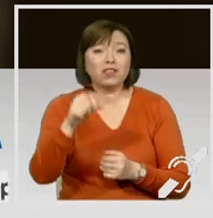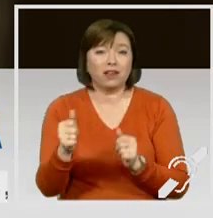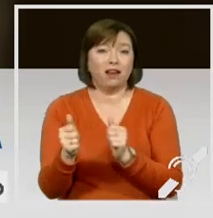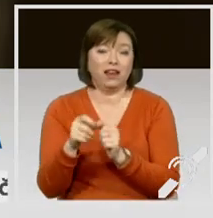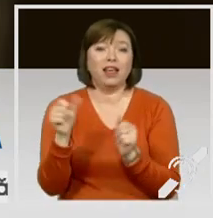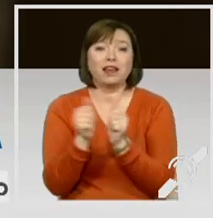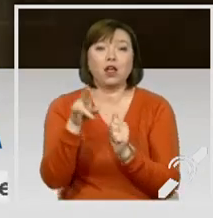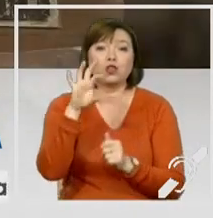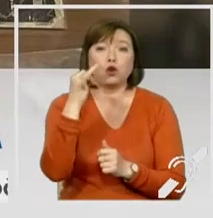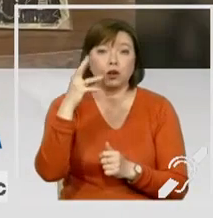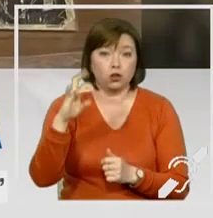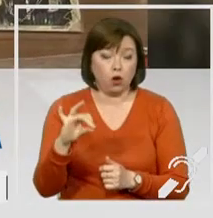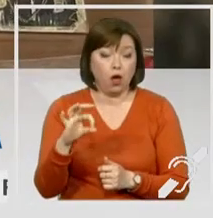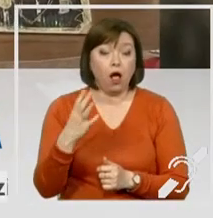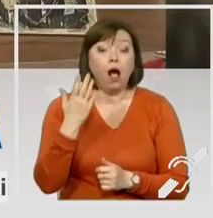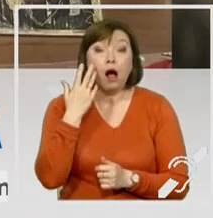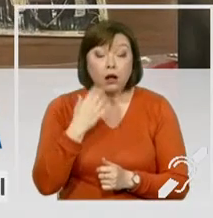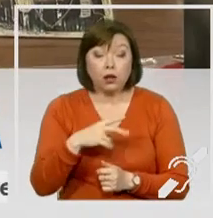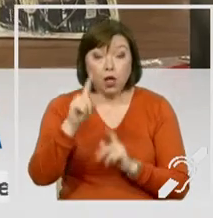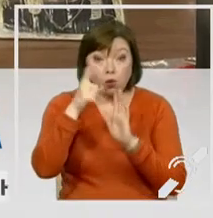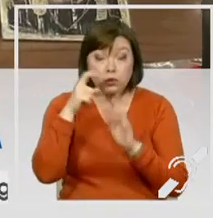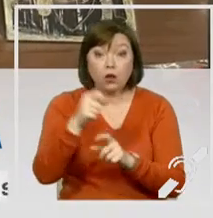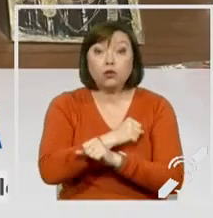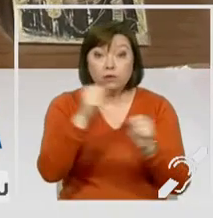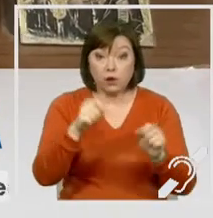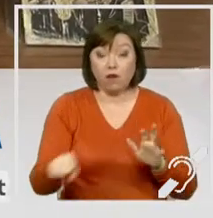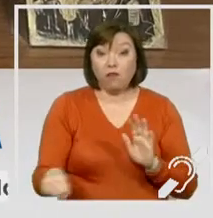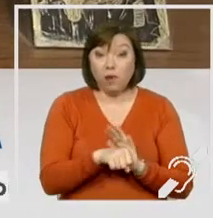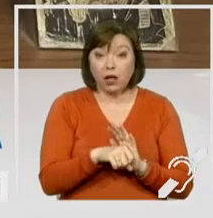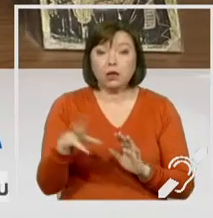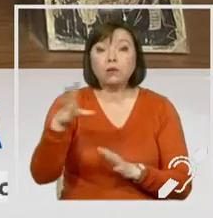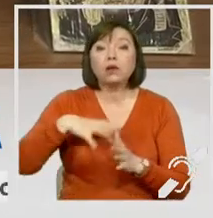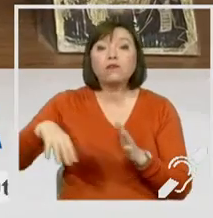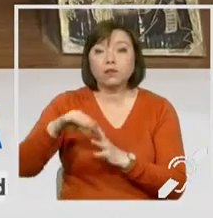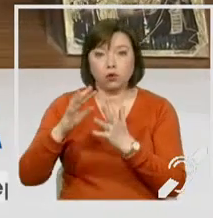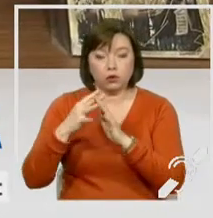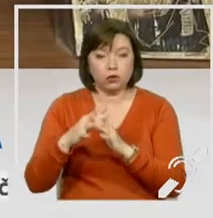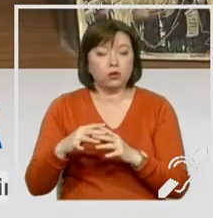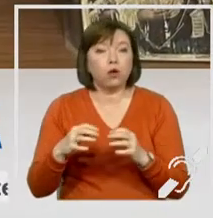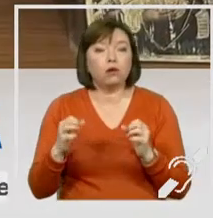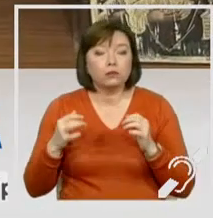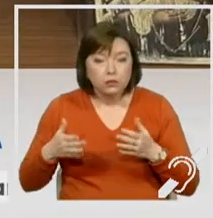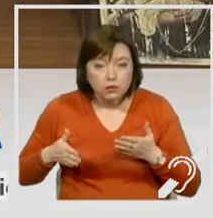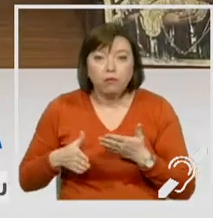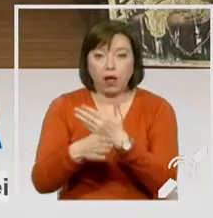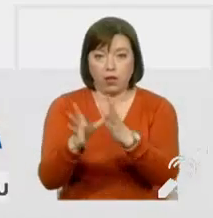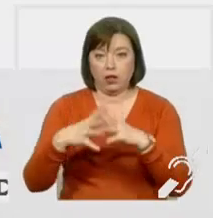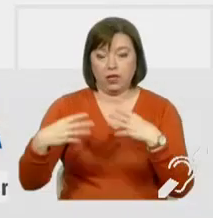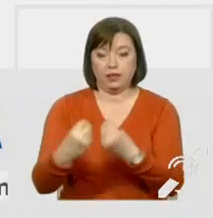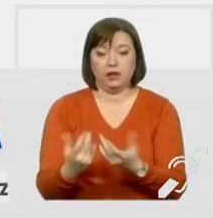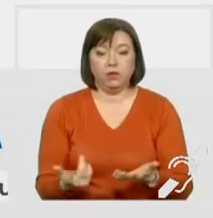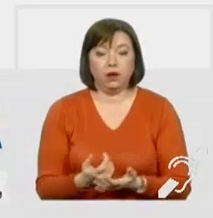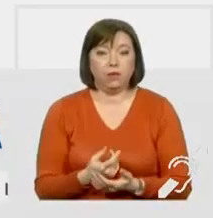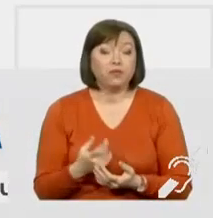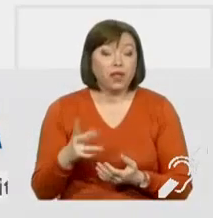lângă Torino. După ce s-a aflat că a pierit în explozia de la hidrocentrală, toată comunitatea s-a mobilizat pentru a ajuta familia. De